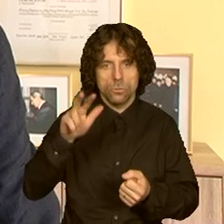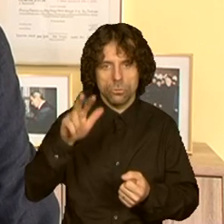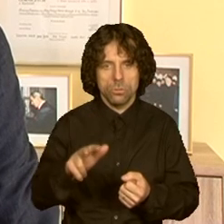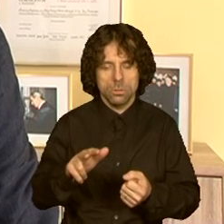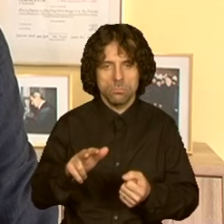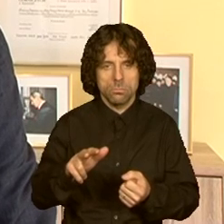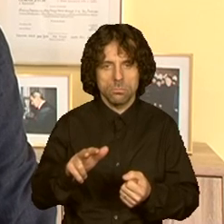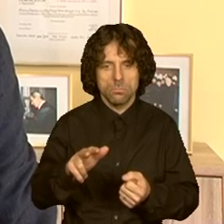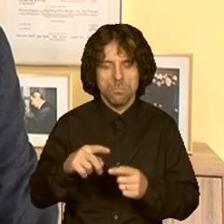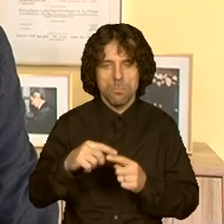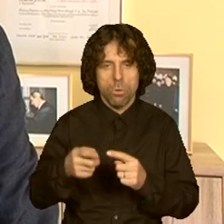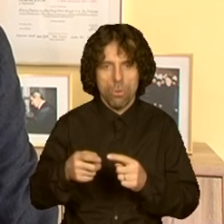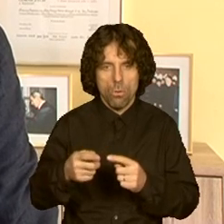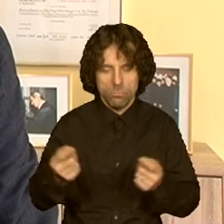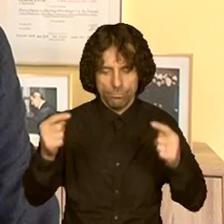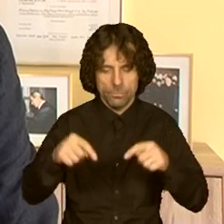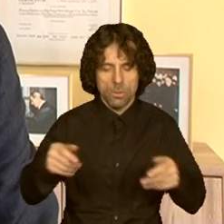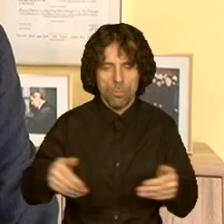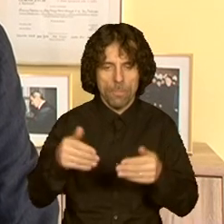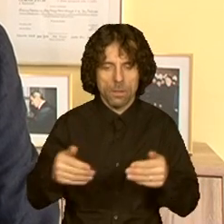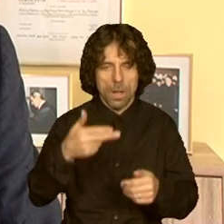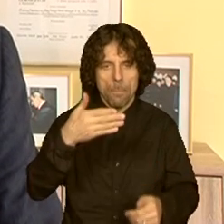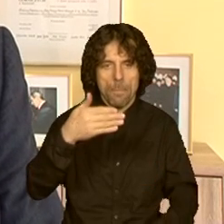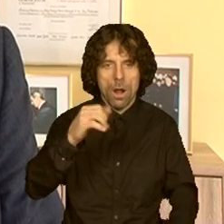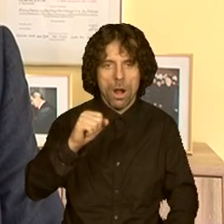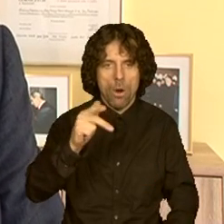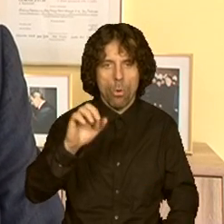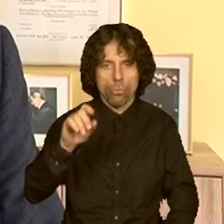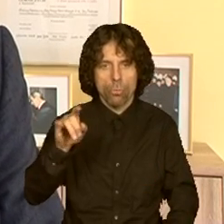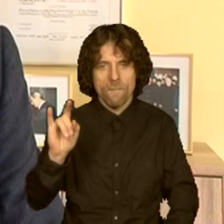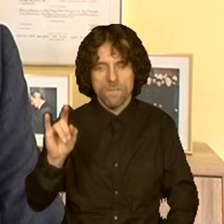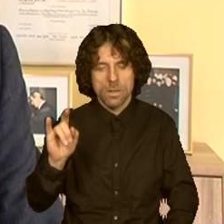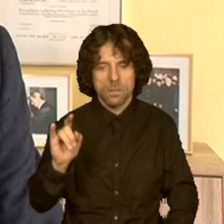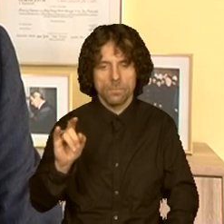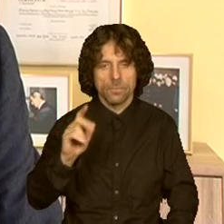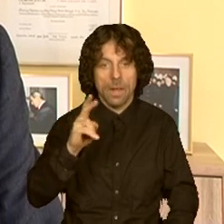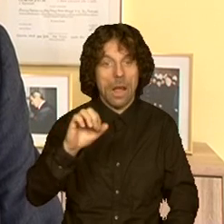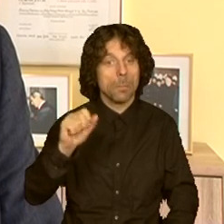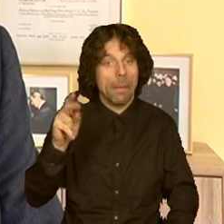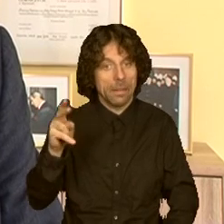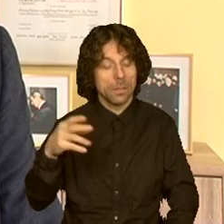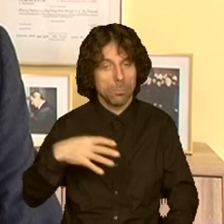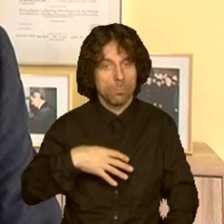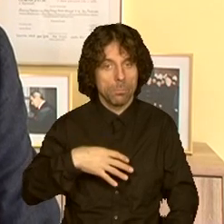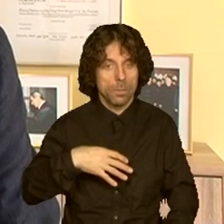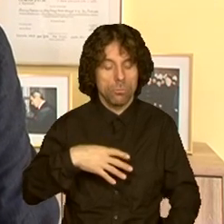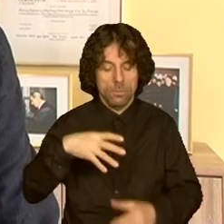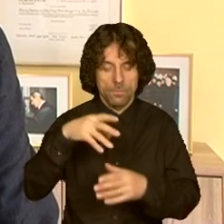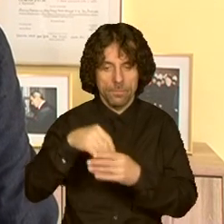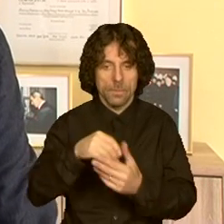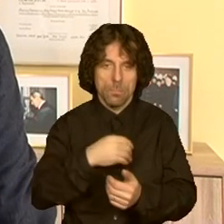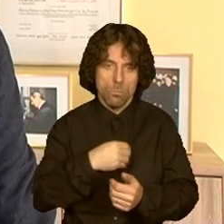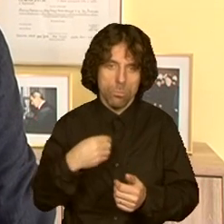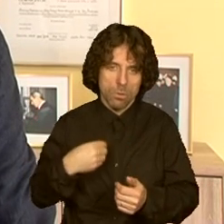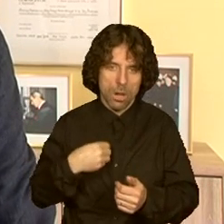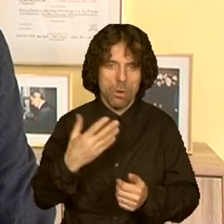Już 3 miesiące po przyjściu na kopalnię Makoszowy, a przypomnijmy, że dyrektor Kasperlik był z